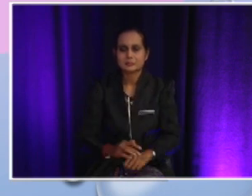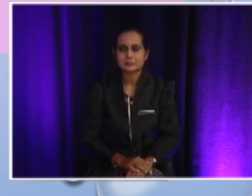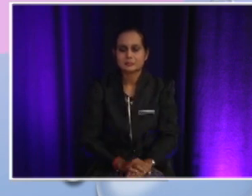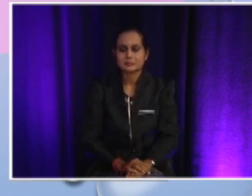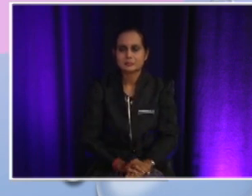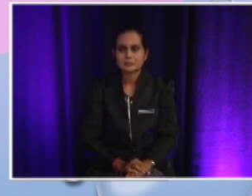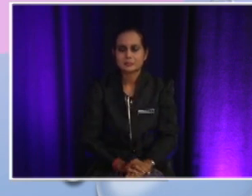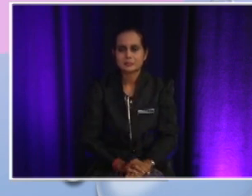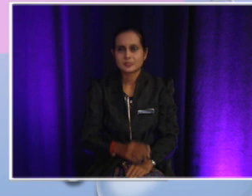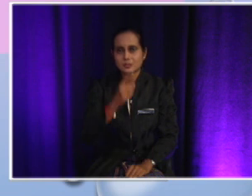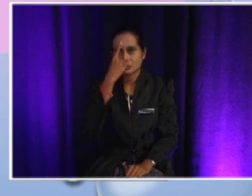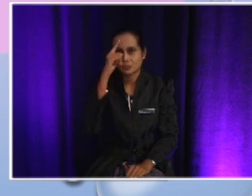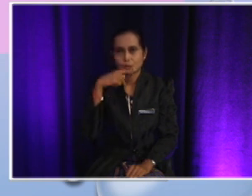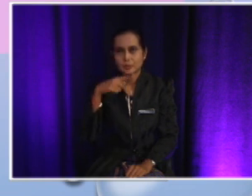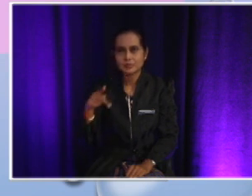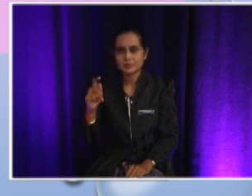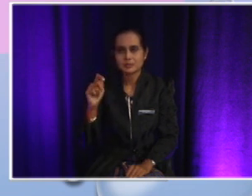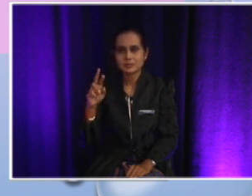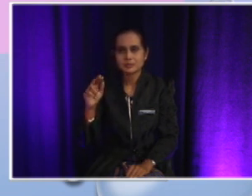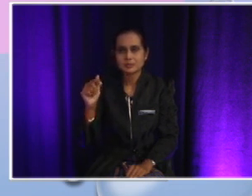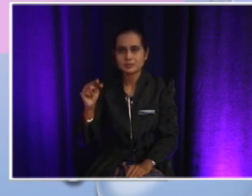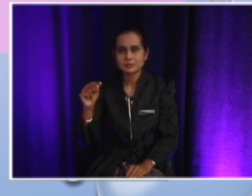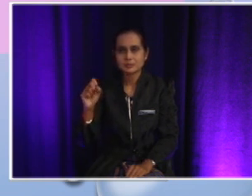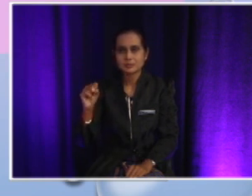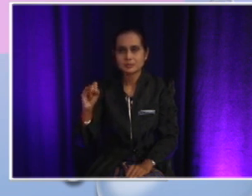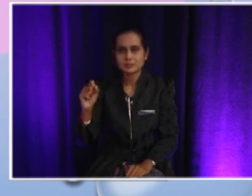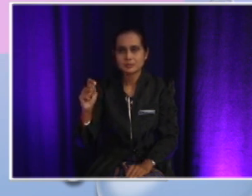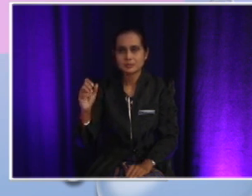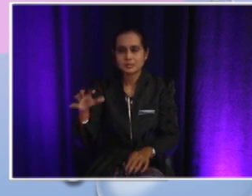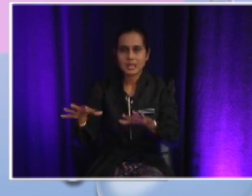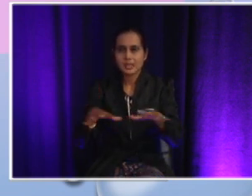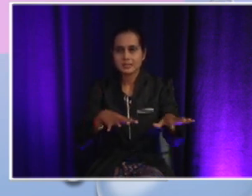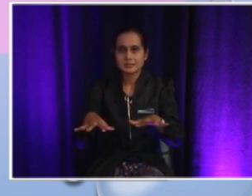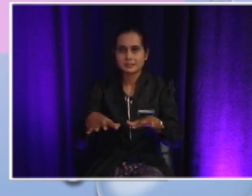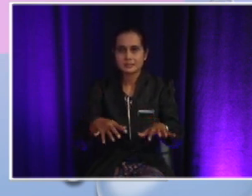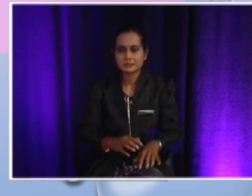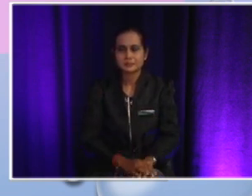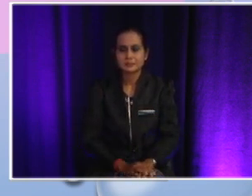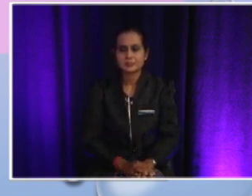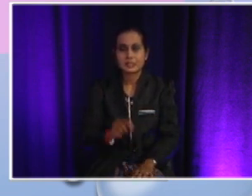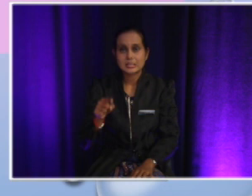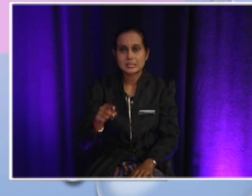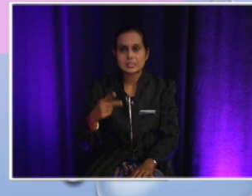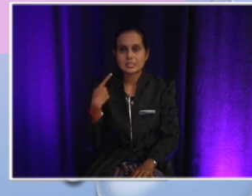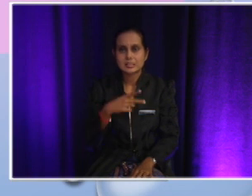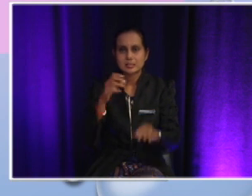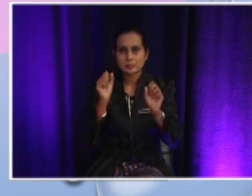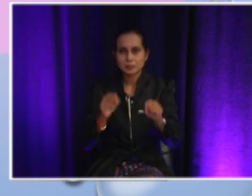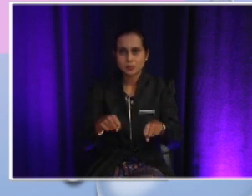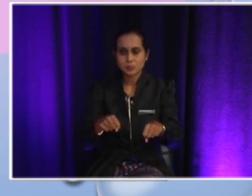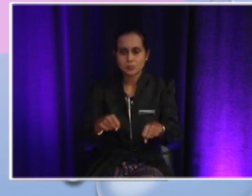V-in untuk memastikan transistor berkenali secara aktif. Ya, cikgu. Okey, yang sini pun kita boleh applykan juga di